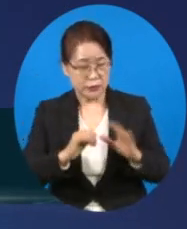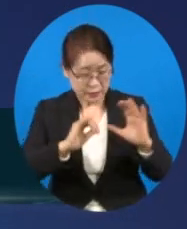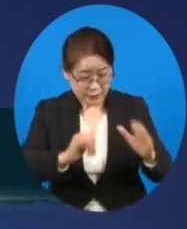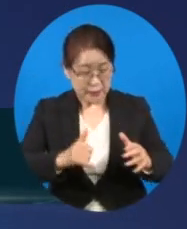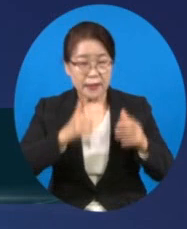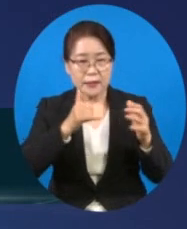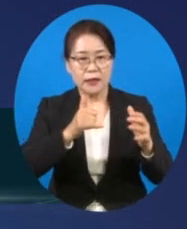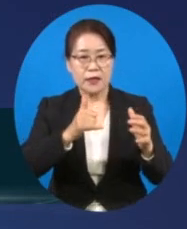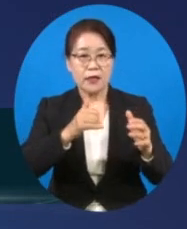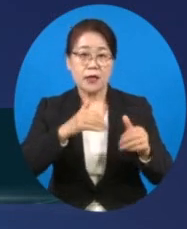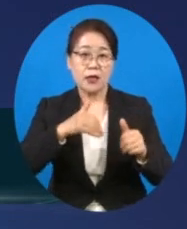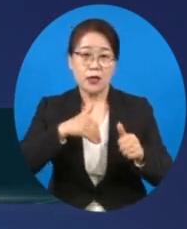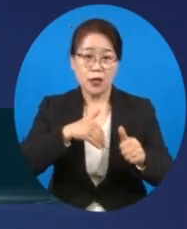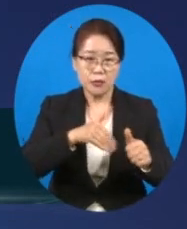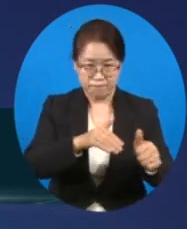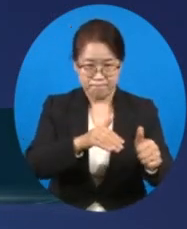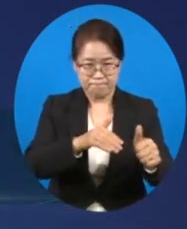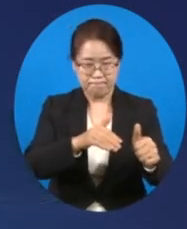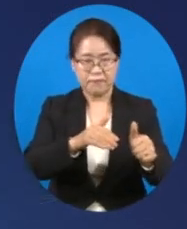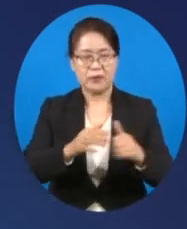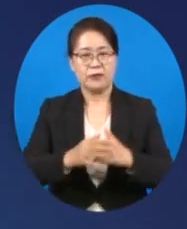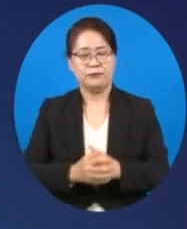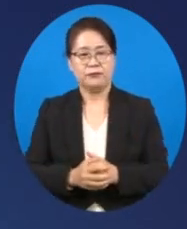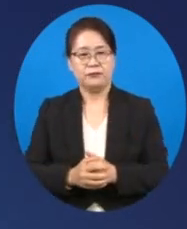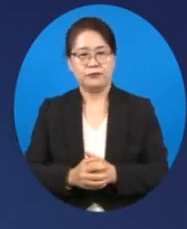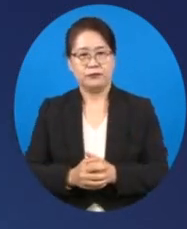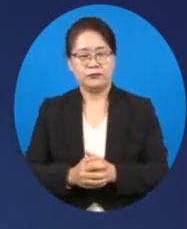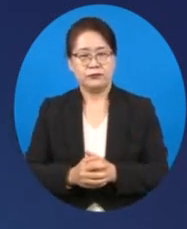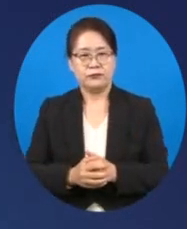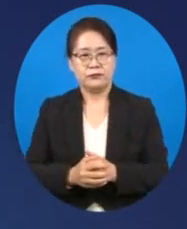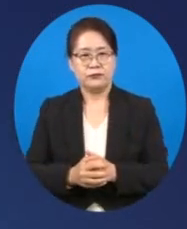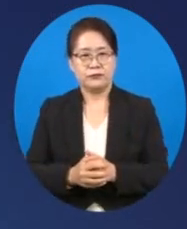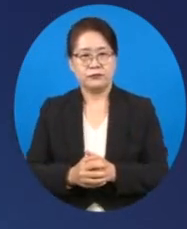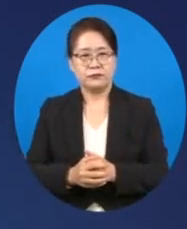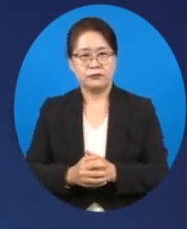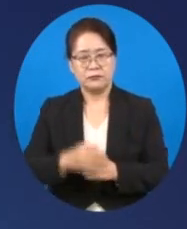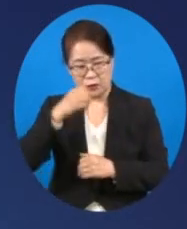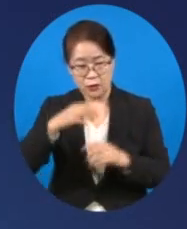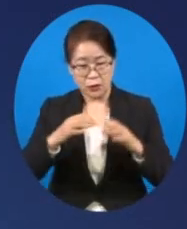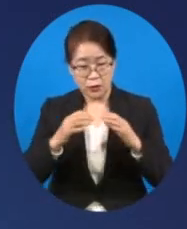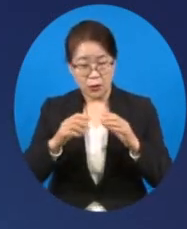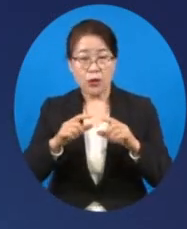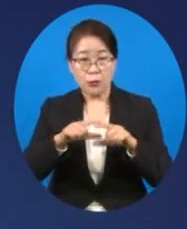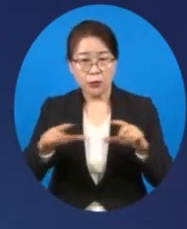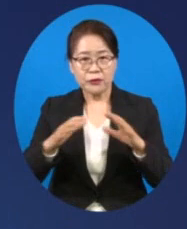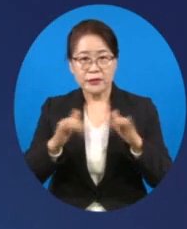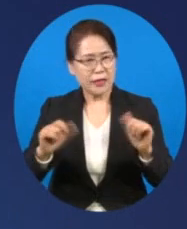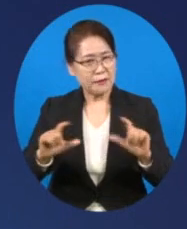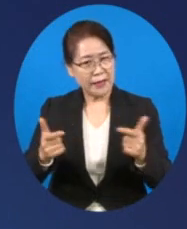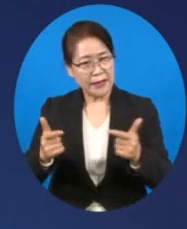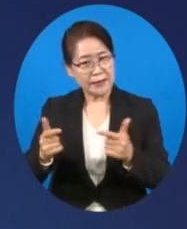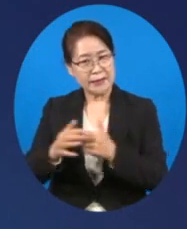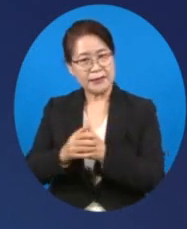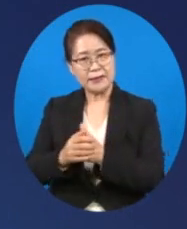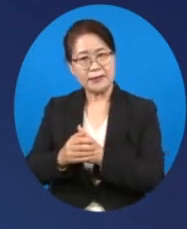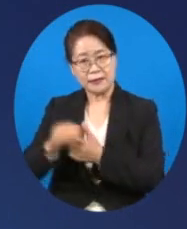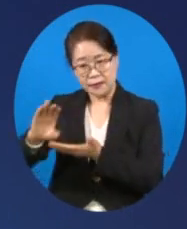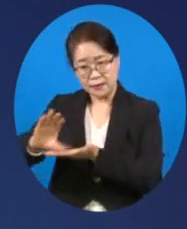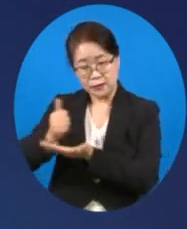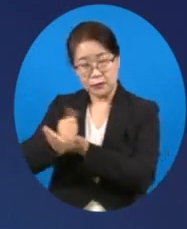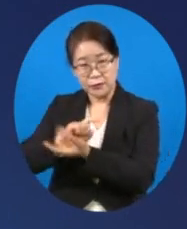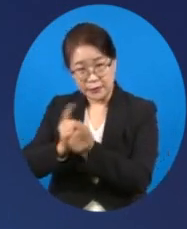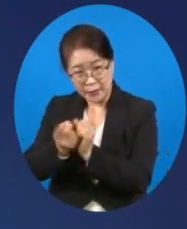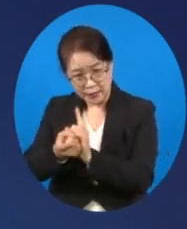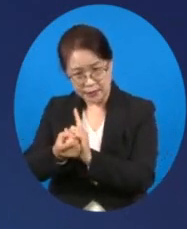세상 가운데 보내셨습니다 그것도 그냥 평범한 보통 사람이 아닌 그리스도를